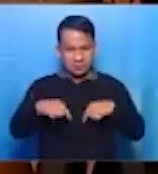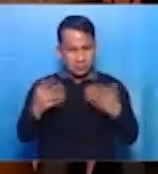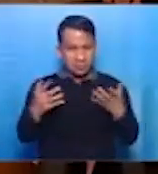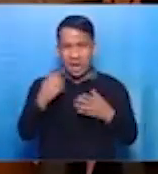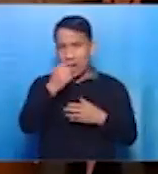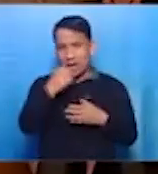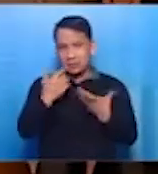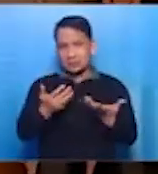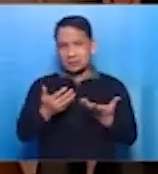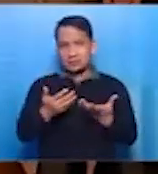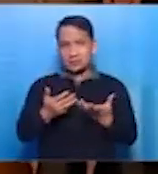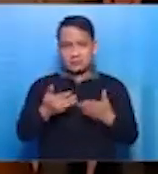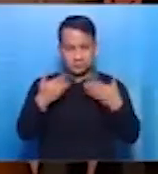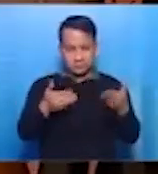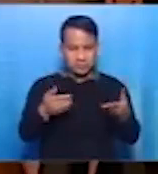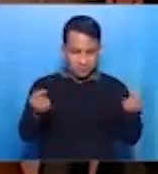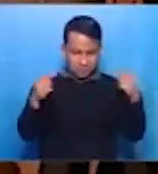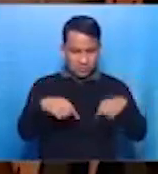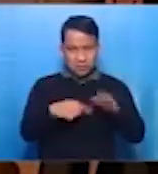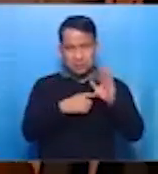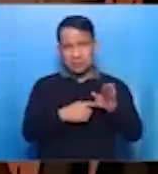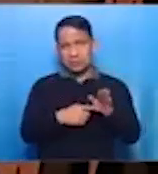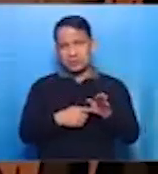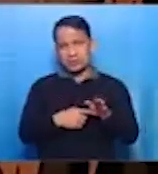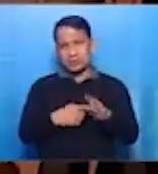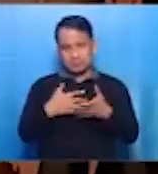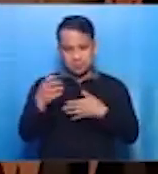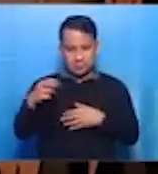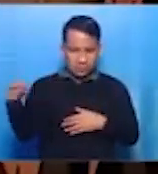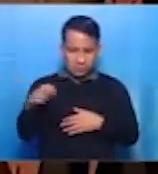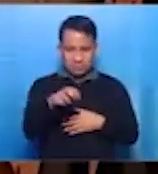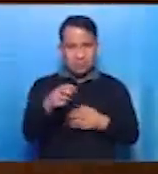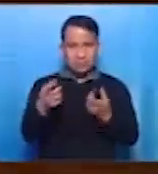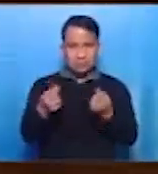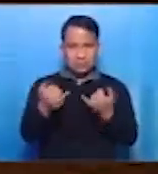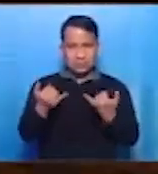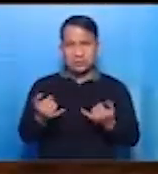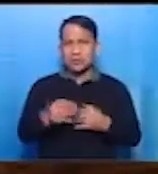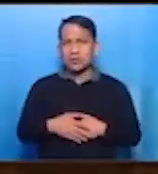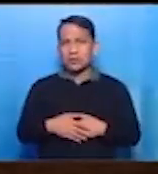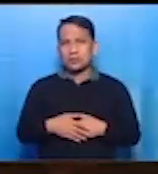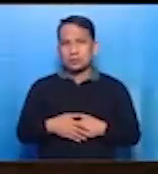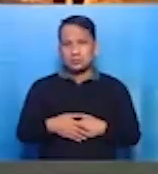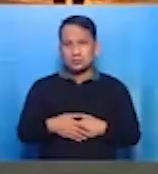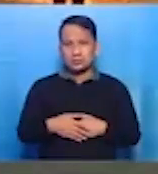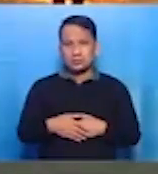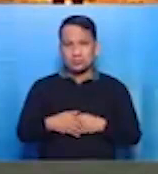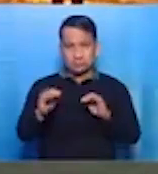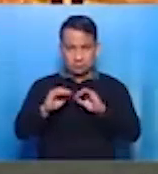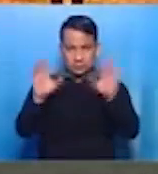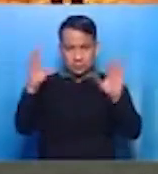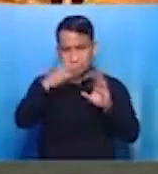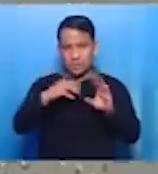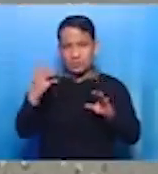swab. Go agad, sabi namin din sa gateway travel na pinunta namin dito. Pagkagat ng liwanag, kitang-kita